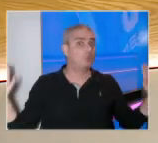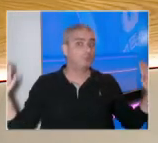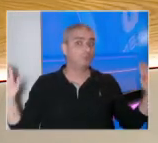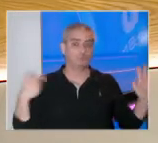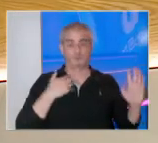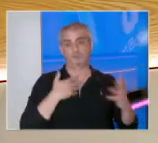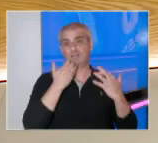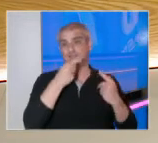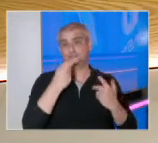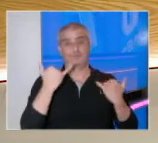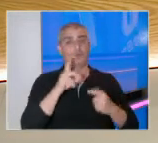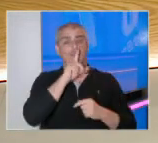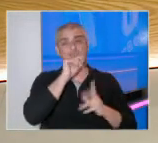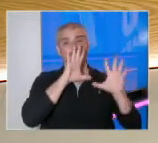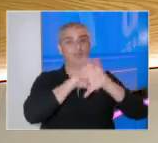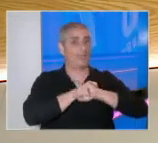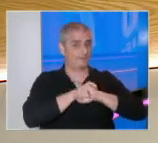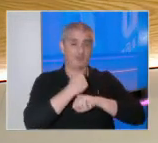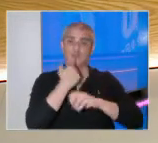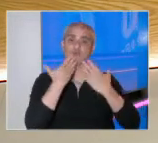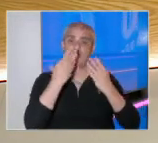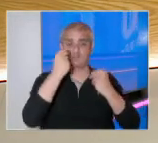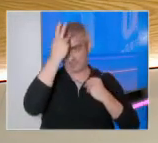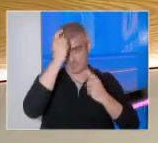זה מה שרצינו לספר לכם כאן בציוצי ערב. נאמר